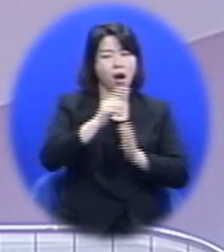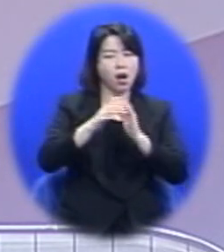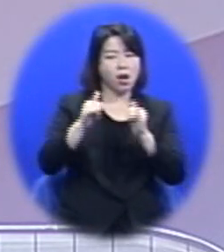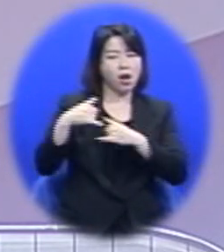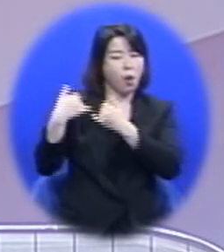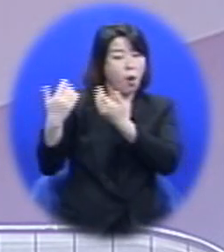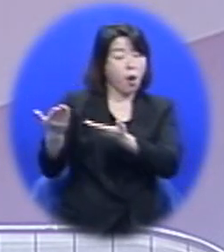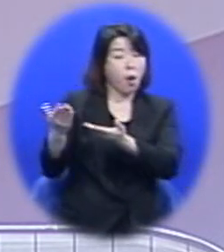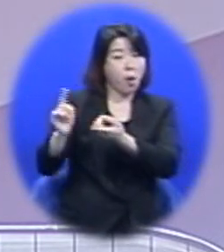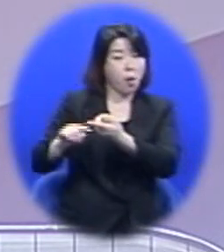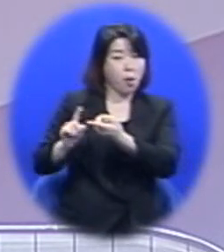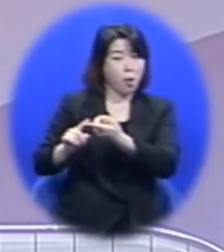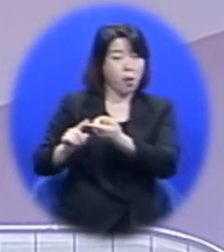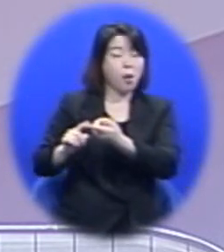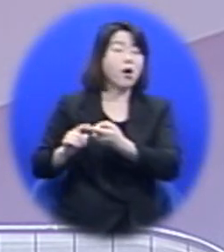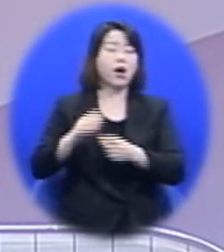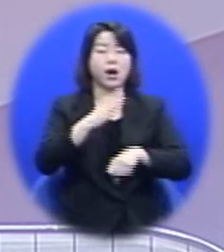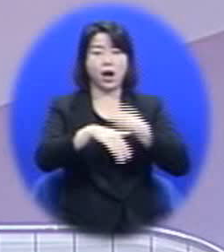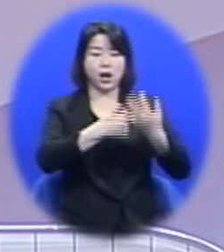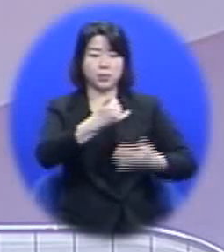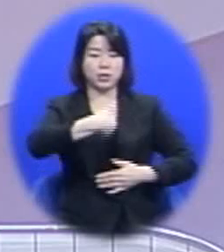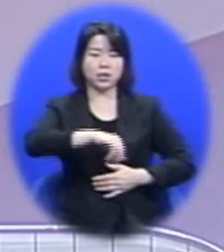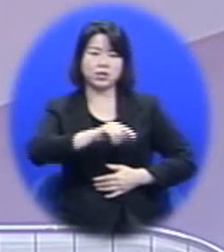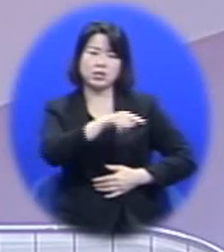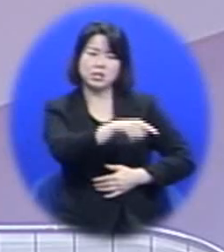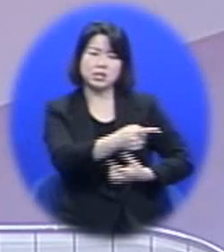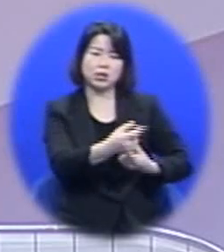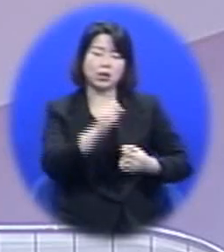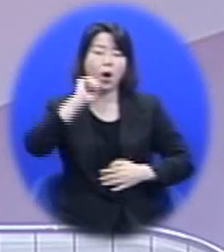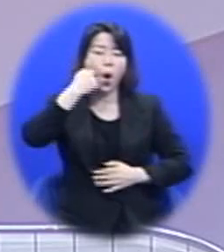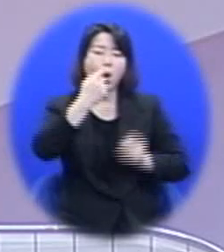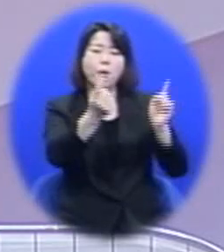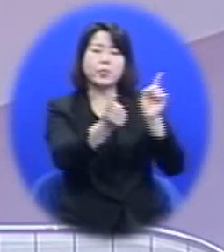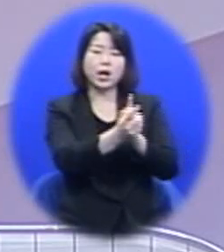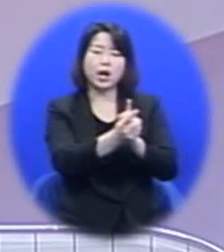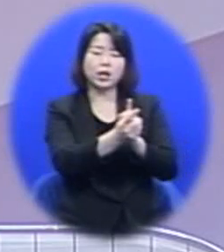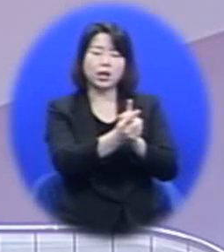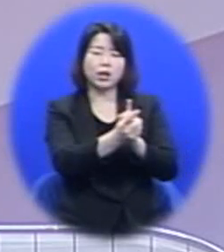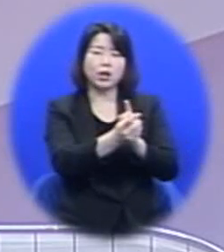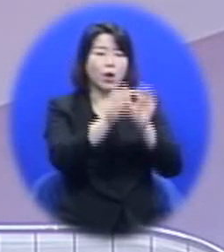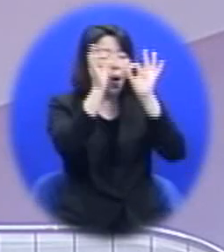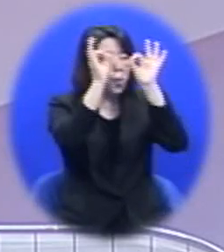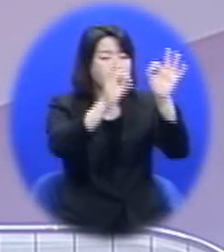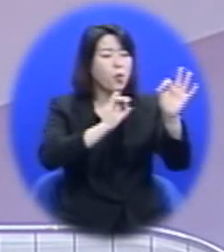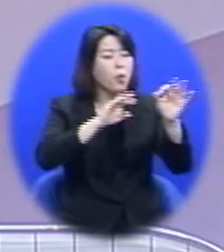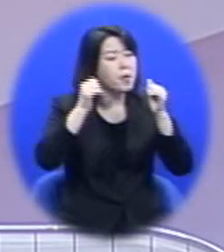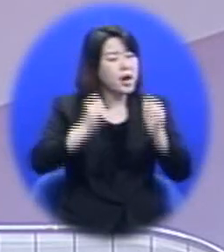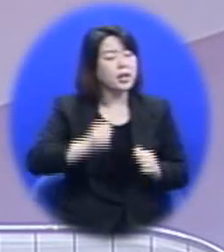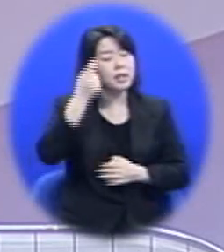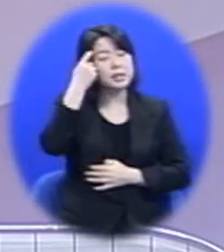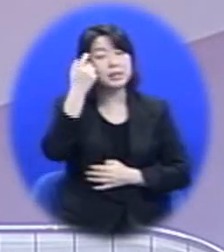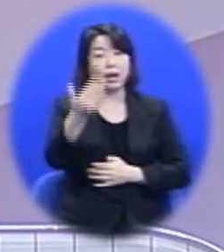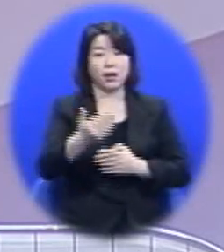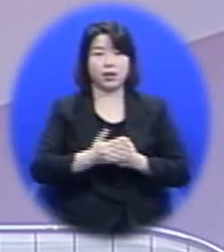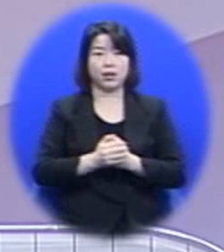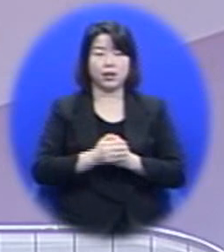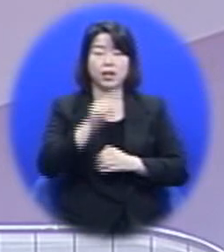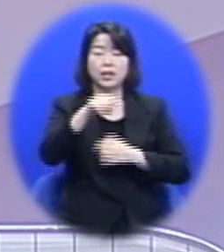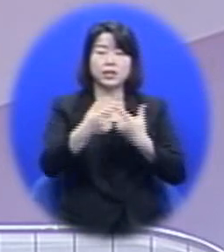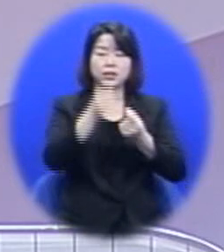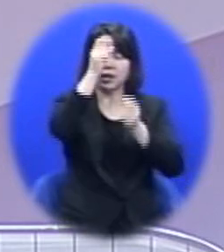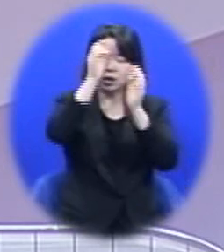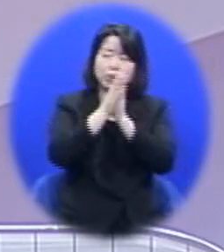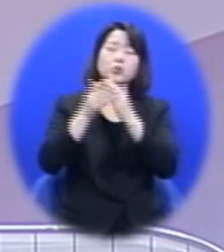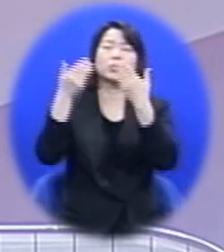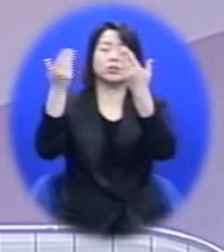두시는, 하나님의 자녀들은 어떻게 이렇게 어려움을 당하게 그냥 하나님이 보고만 계신가요? 그렇게